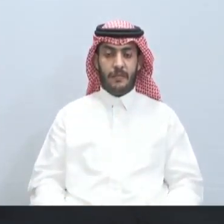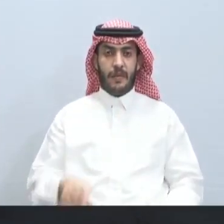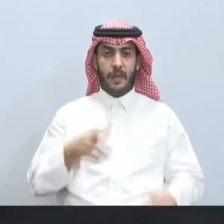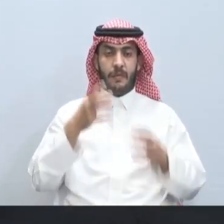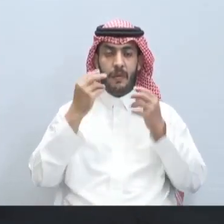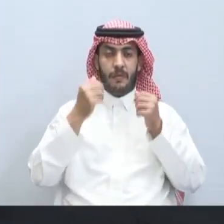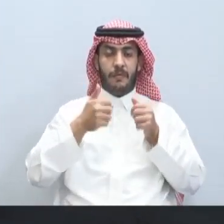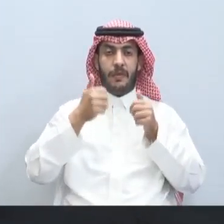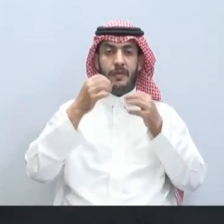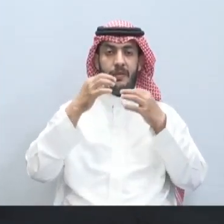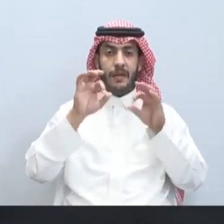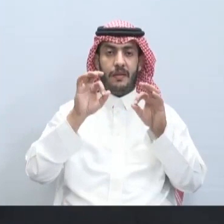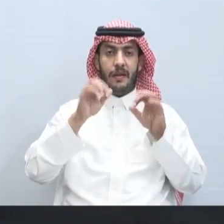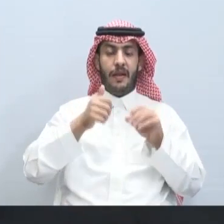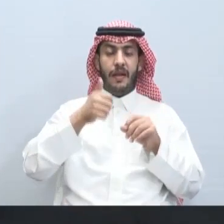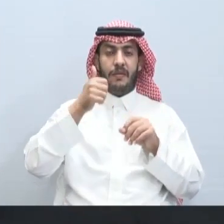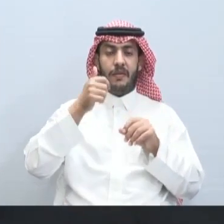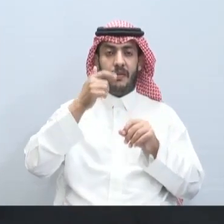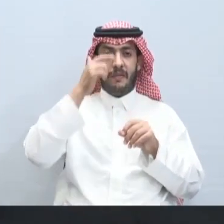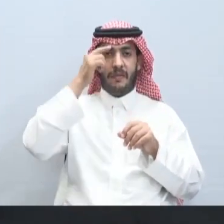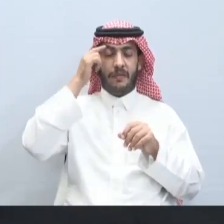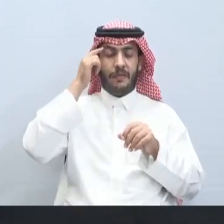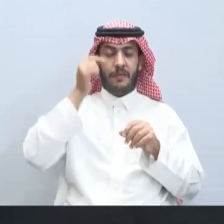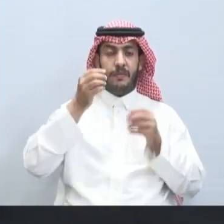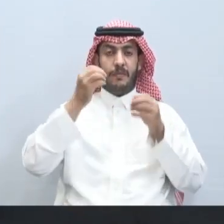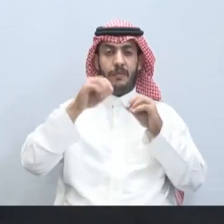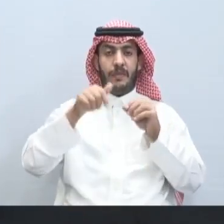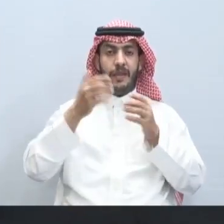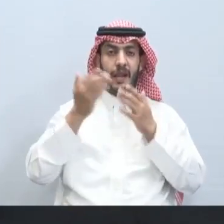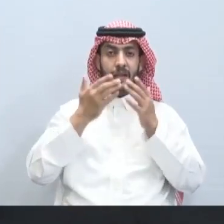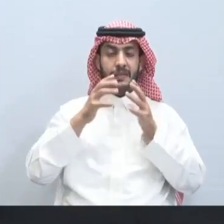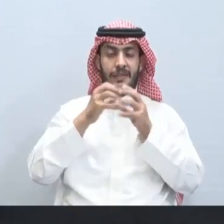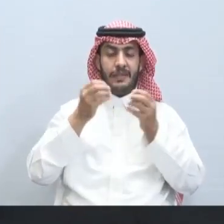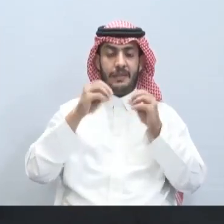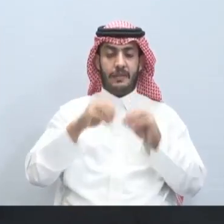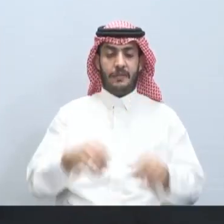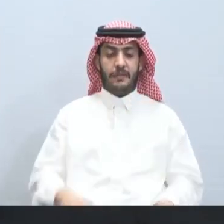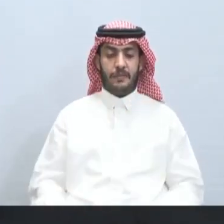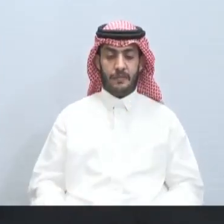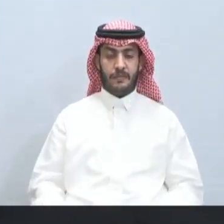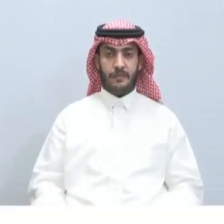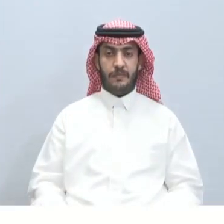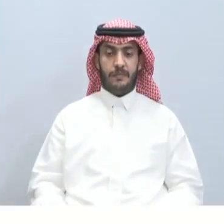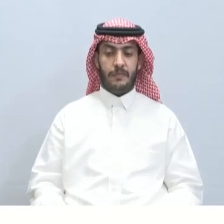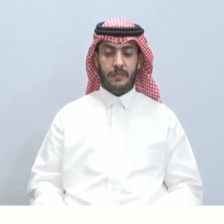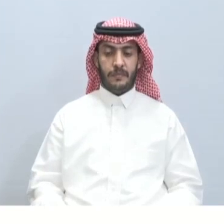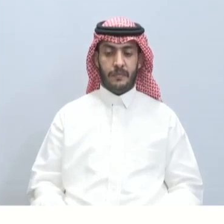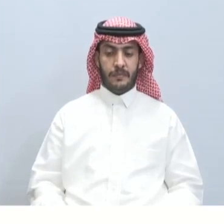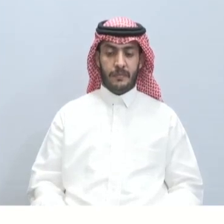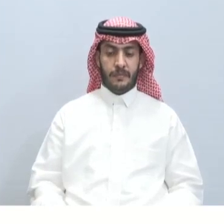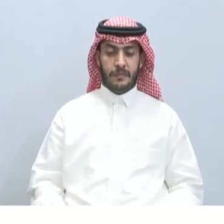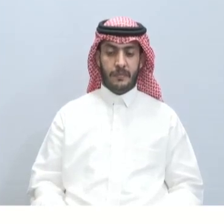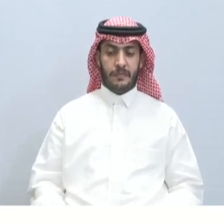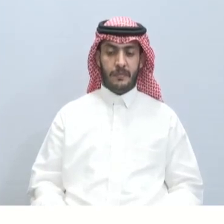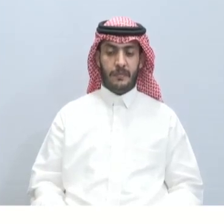المعلومات توصلنا الى افضل الفرص وهذا اتى من خلال الدراسه والتحليل الصحيح ناتي